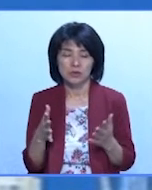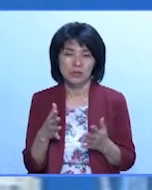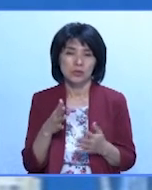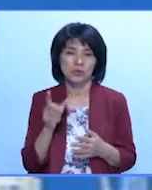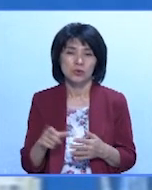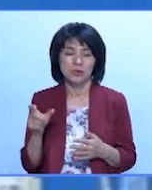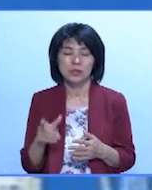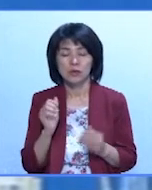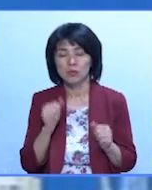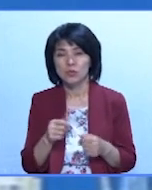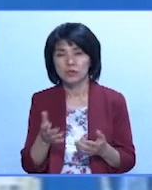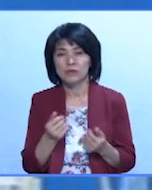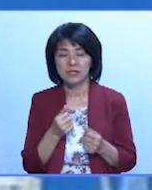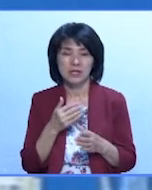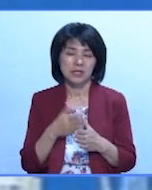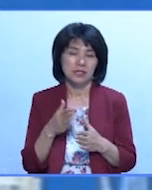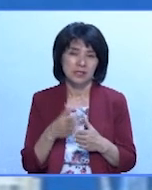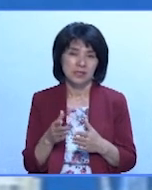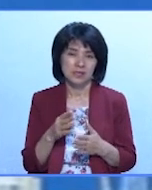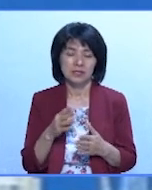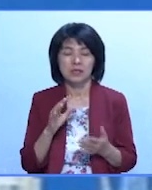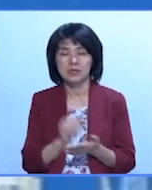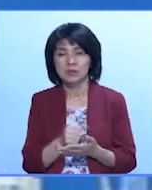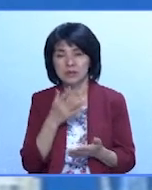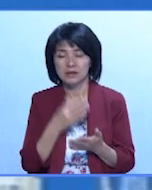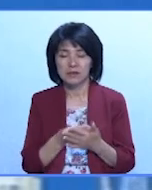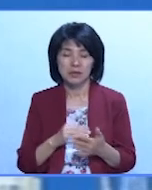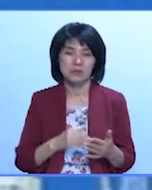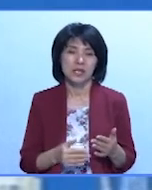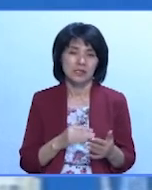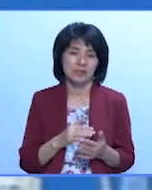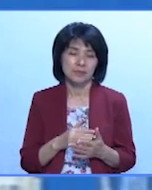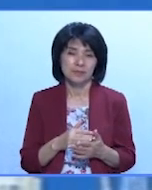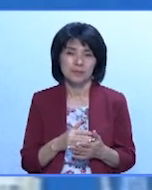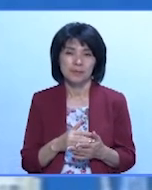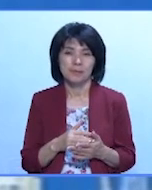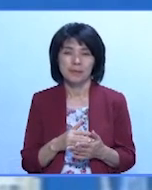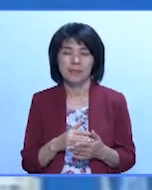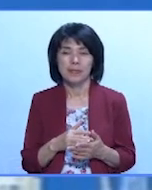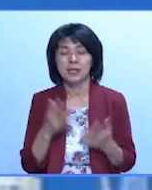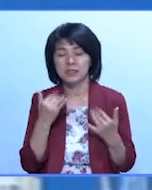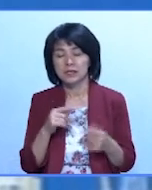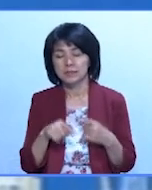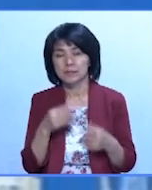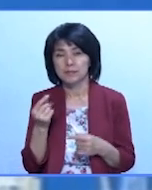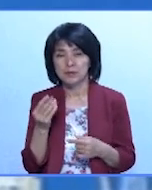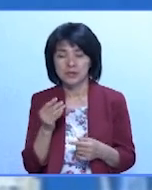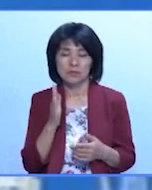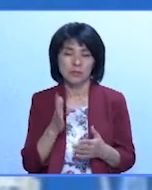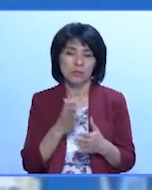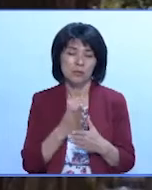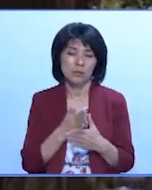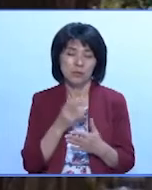алады. Ең алдымен төтенше жағдай режимінде шектеу шараларын зардап шеккен салалардың бизнесіне көмек